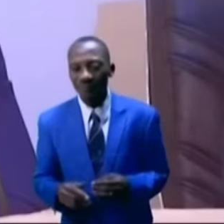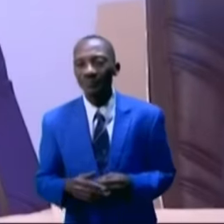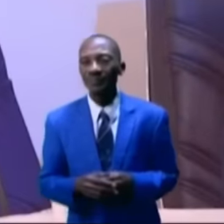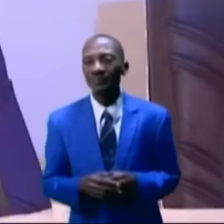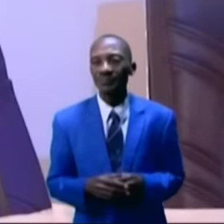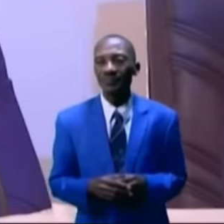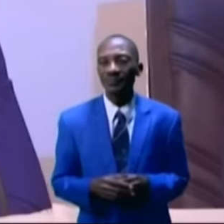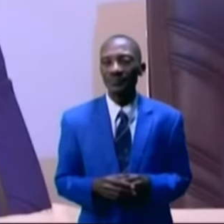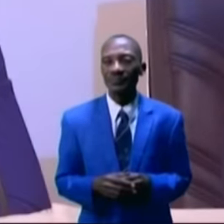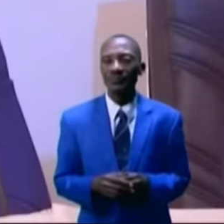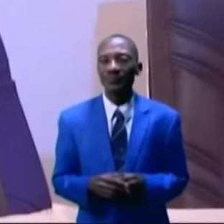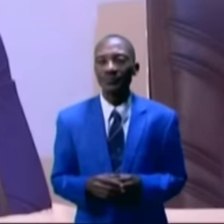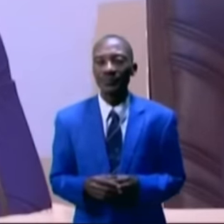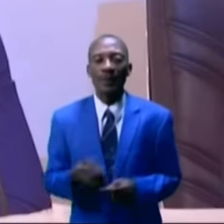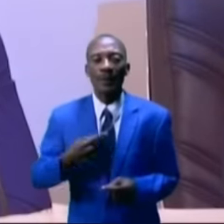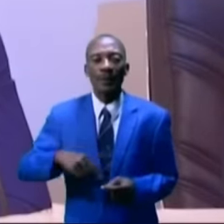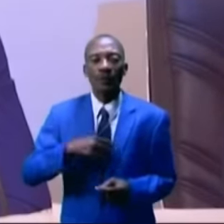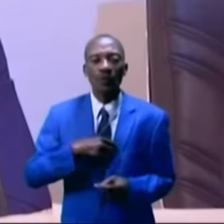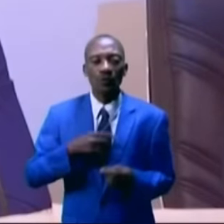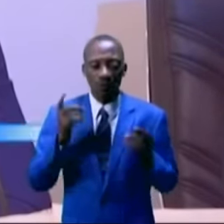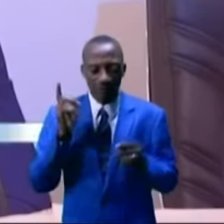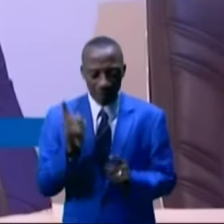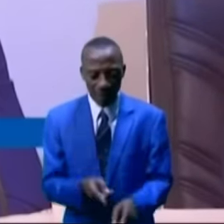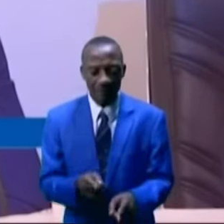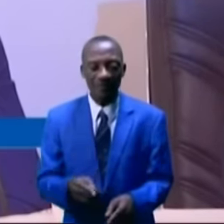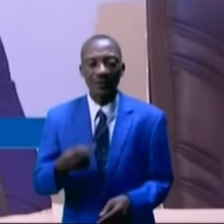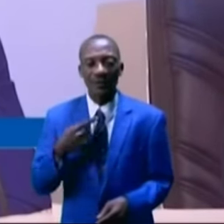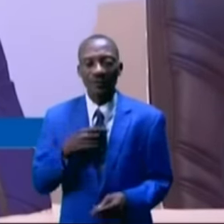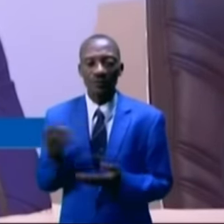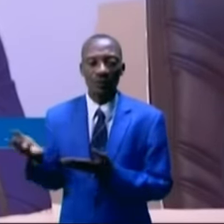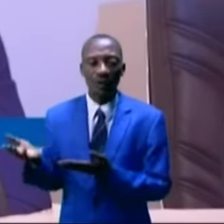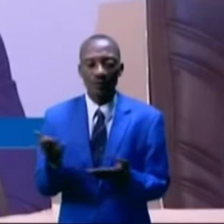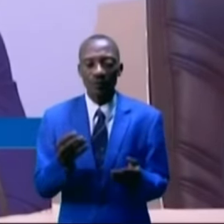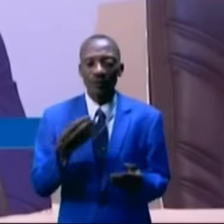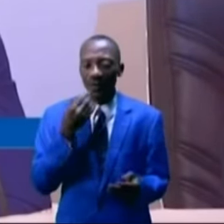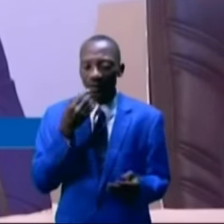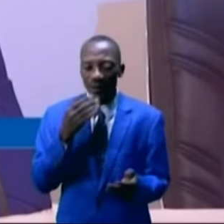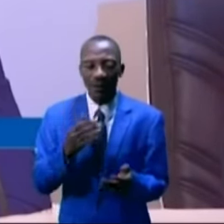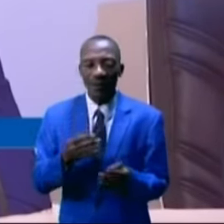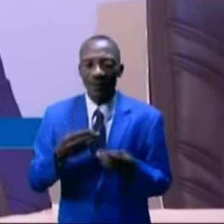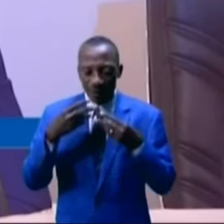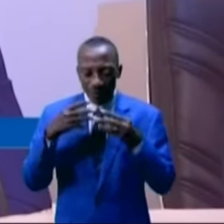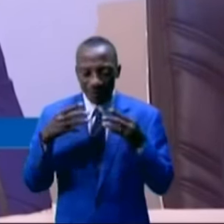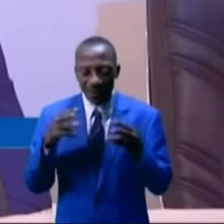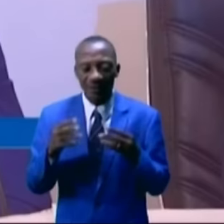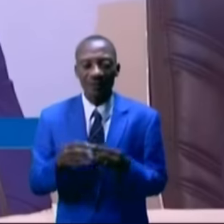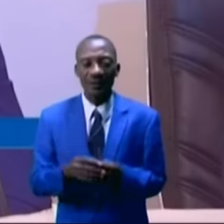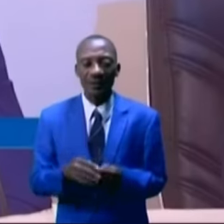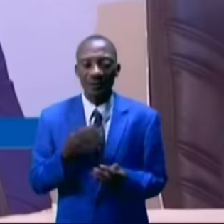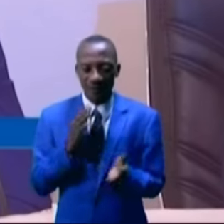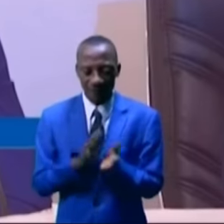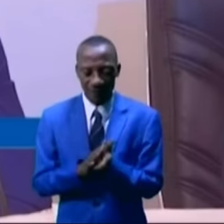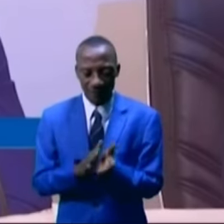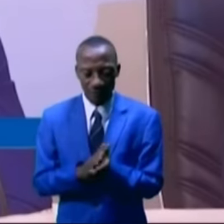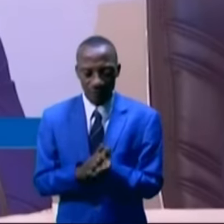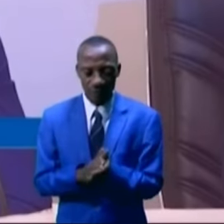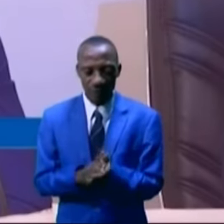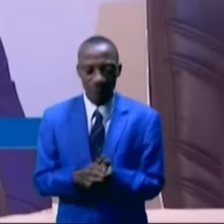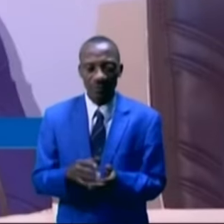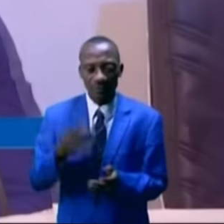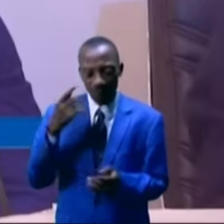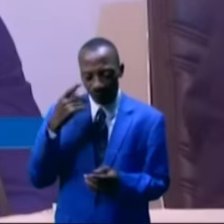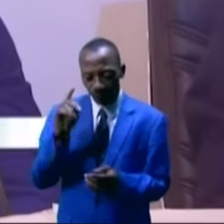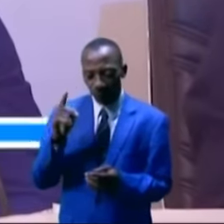vous transmettre les messages de remerciements et aussi de félicitations de la part de son Excellence Félix Antoine Tshisekedi